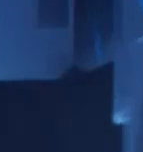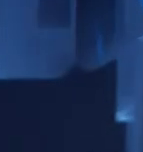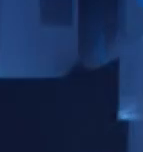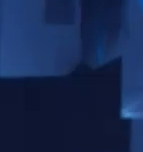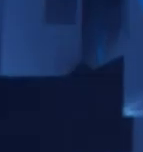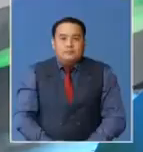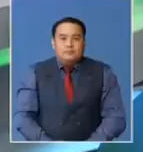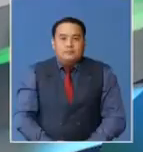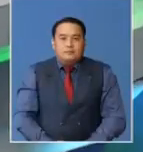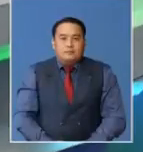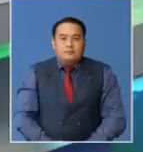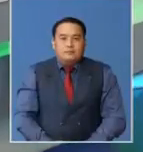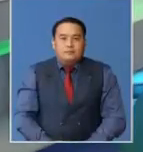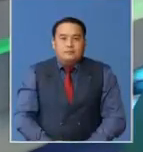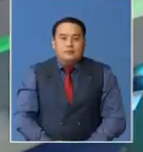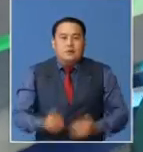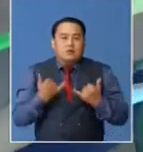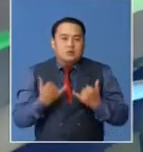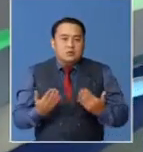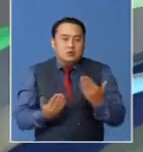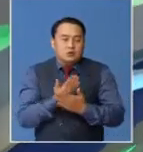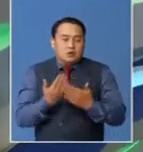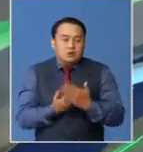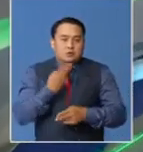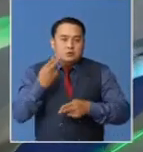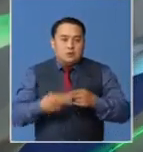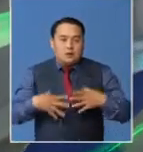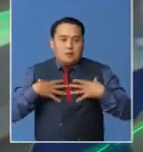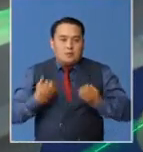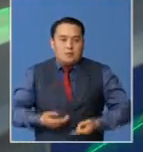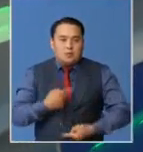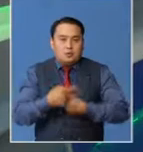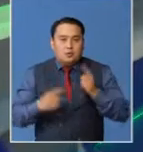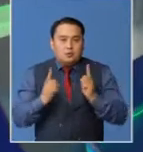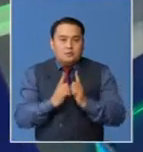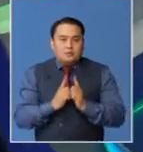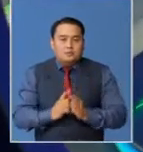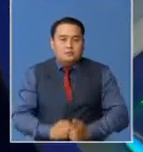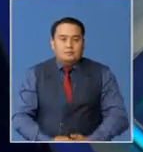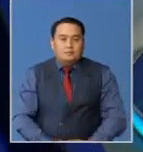У меня на сегодня все. Спасибо за внимание. Всего доброго.